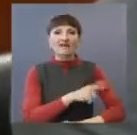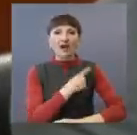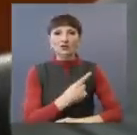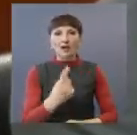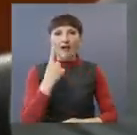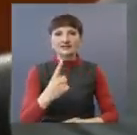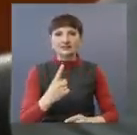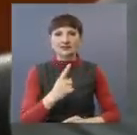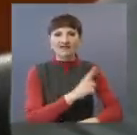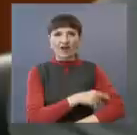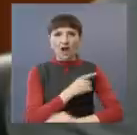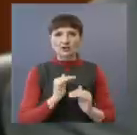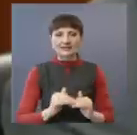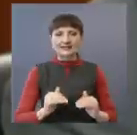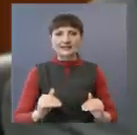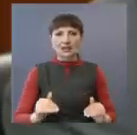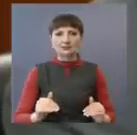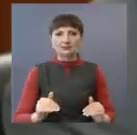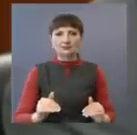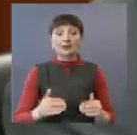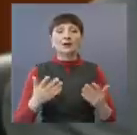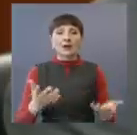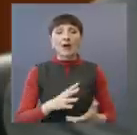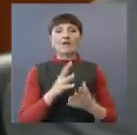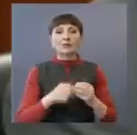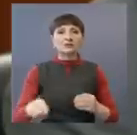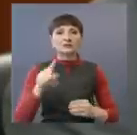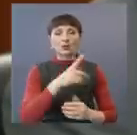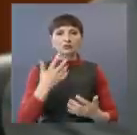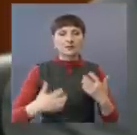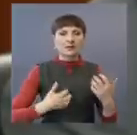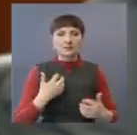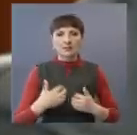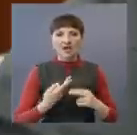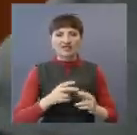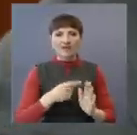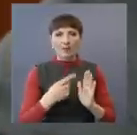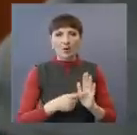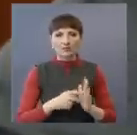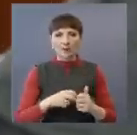1 педиатра. Закономерно, что в обществе нарастает озабоченность по данному вопросу.